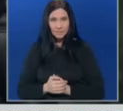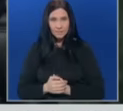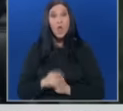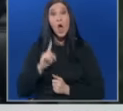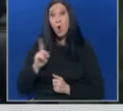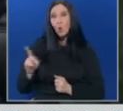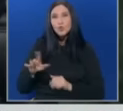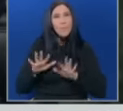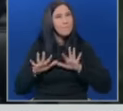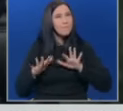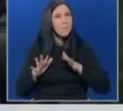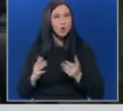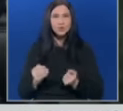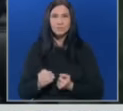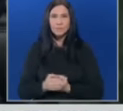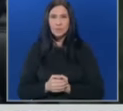които може би